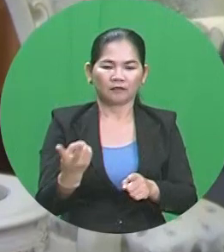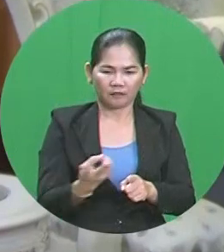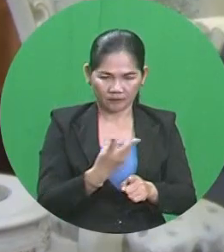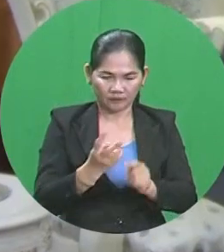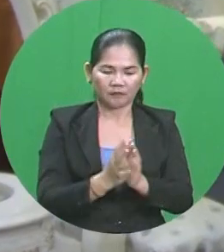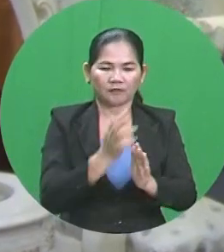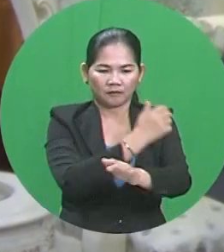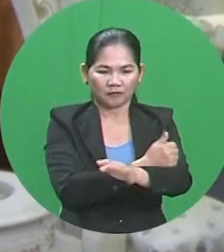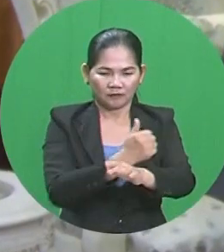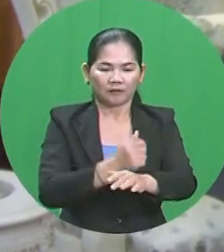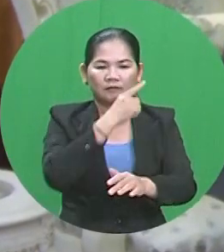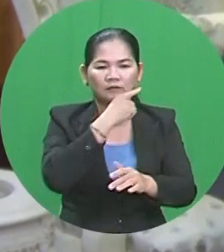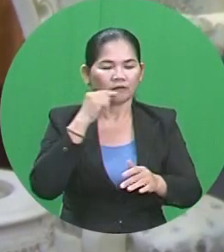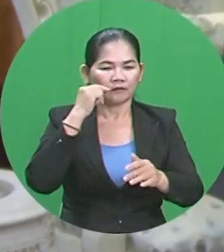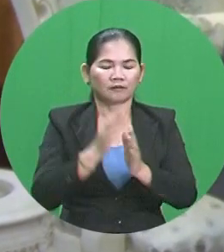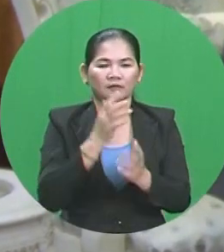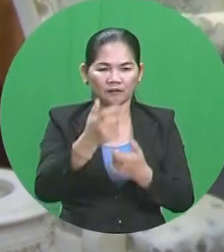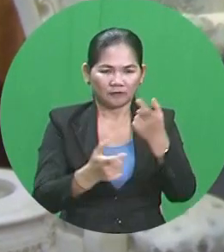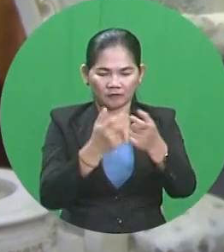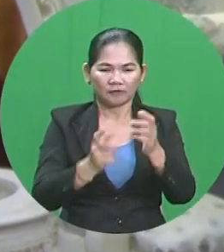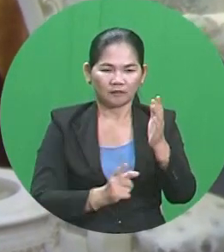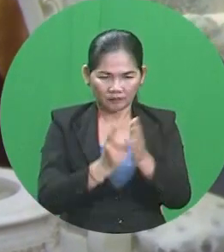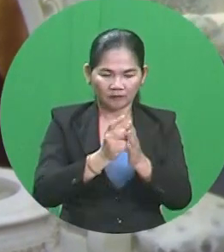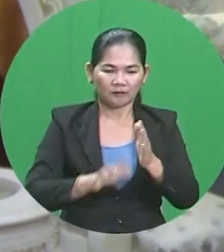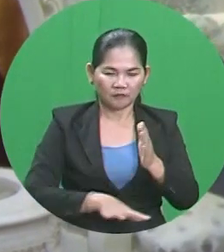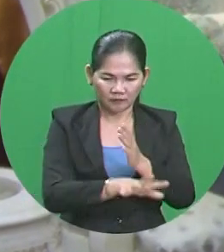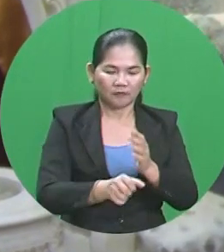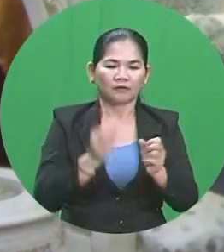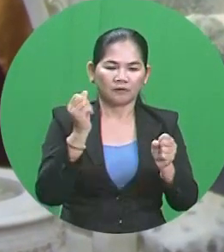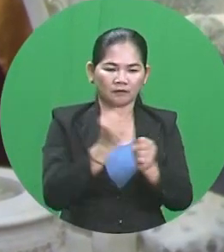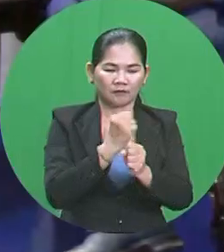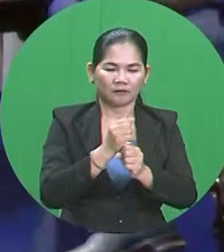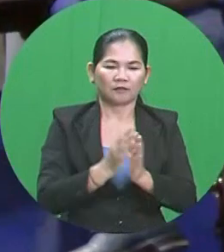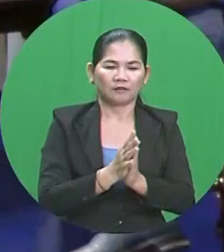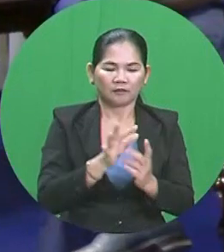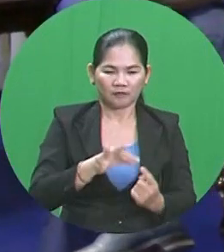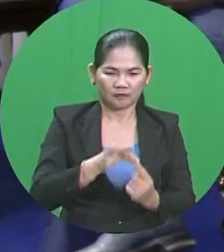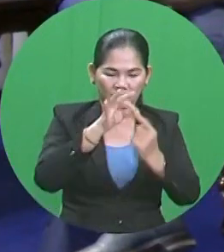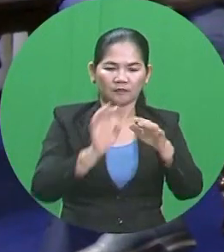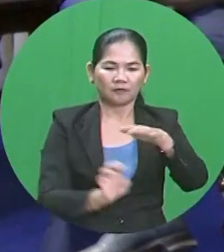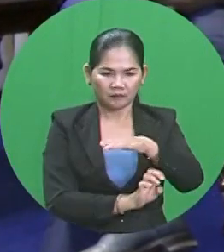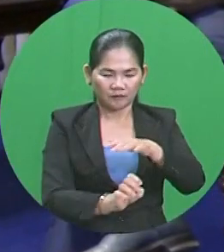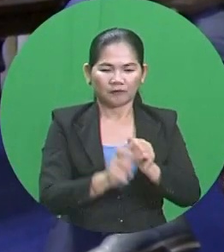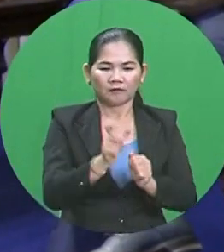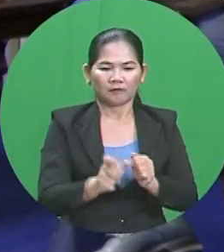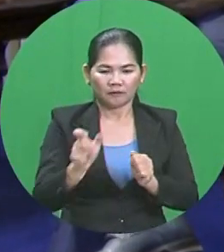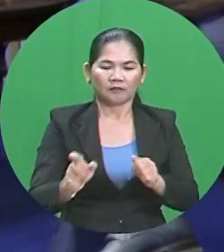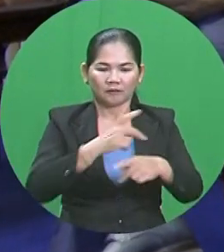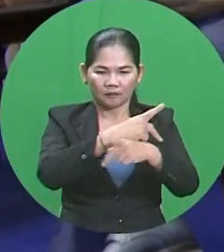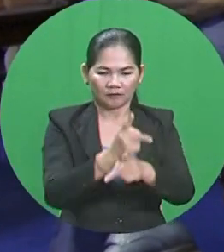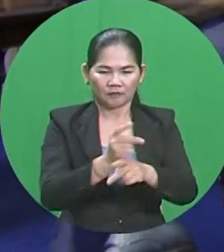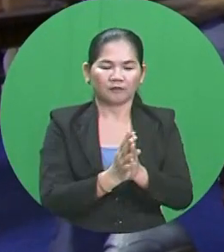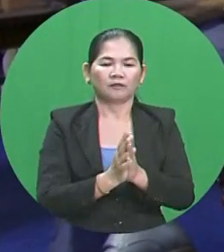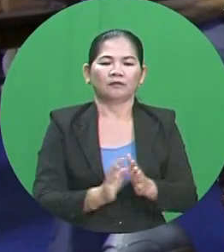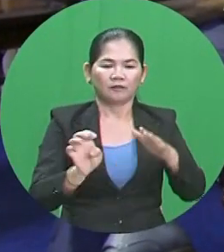និងទូរនីតិរបស់រុស្ស៊ីនៅក្នុងដំណើរការអភិវឌ្ឍកម្ពុជាពិសេសការអភិវឌ្ឍធនធានមនុស្សដែលផលិតបាននៅ